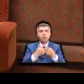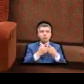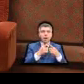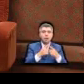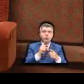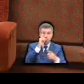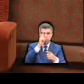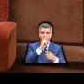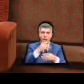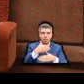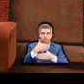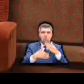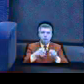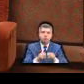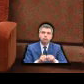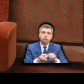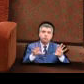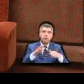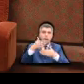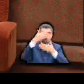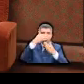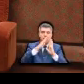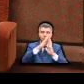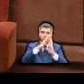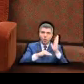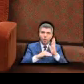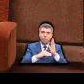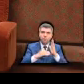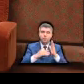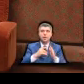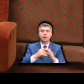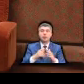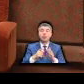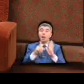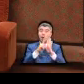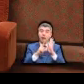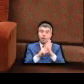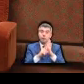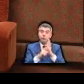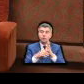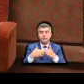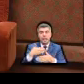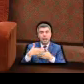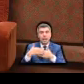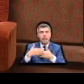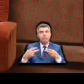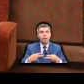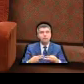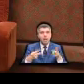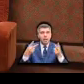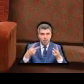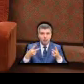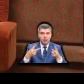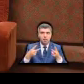ديال التركيز الاداري في المغرب، ننتظروا يخرج النص وبحال اللي تفضلت السيده النائبه التنزيل ديالو